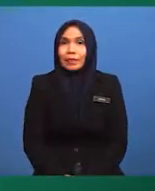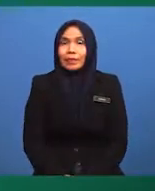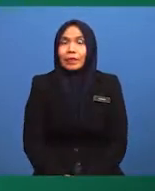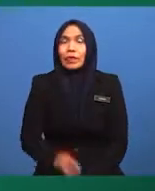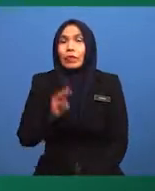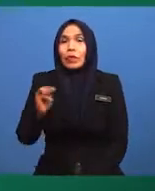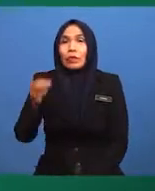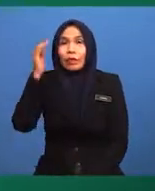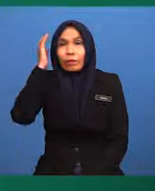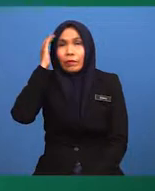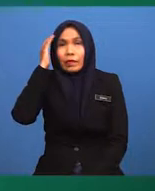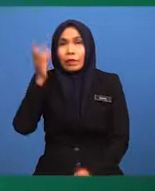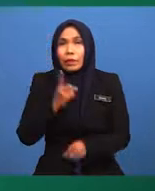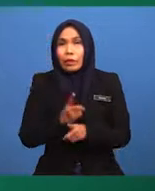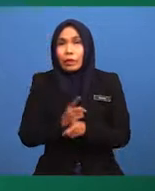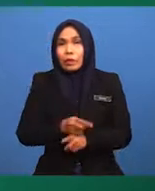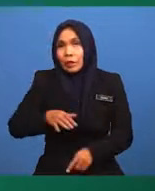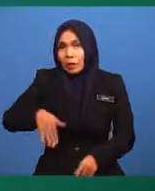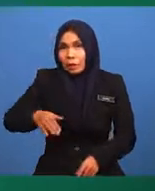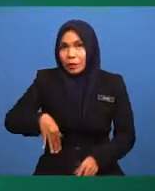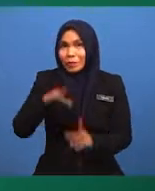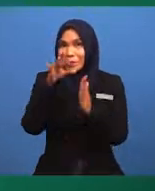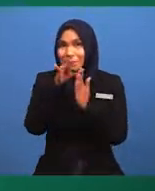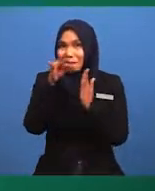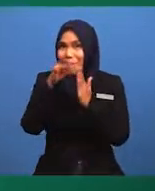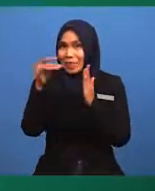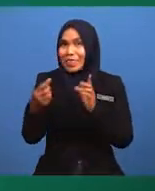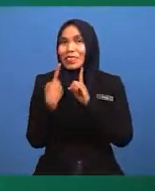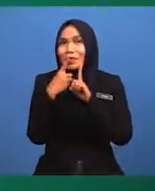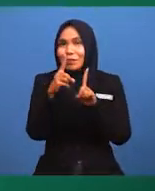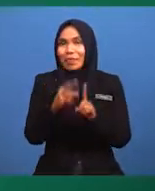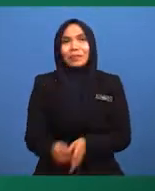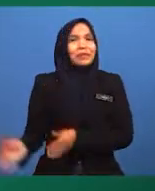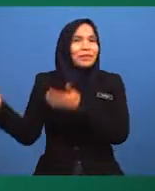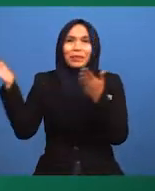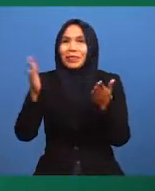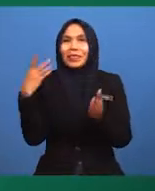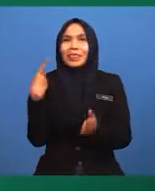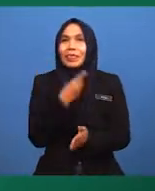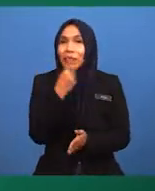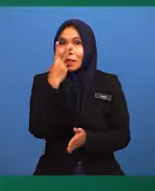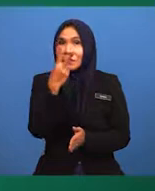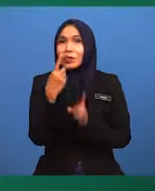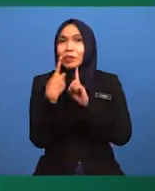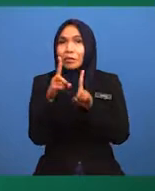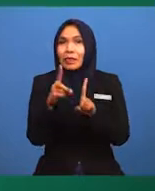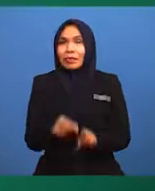Murid-murid fikir betul-betul sebelum memilih jawapan. Jom kita tengok